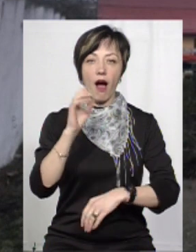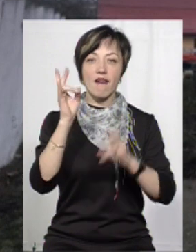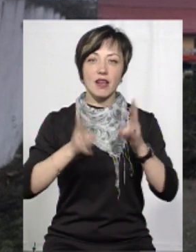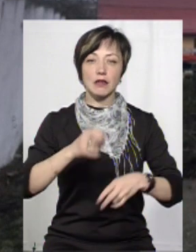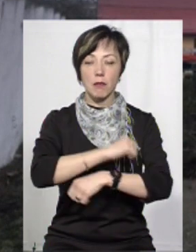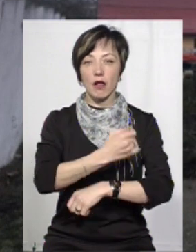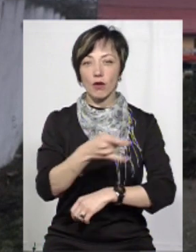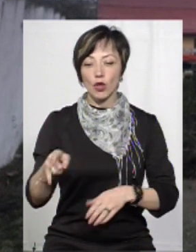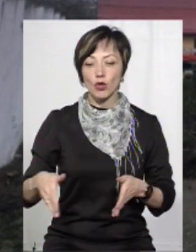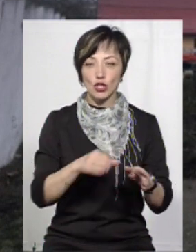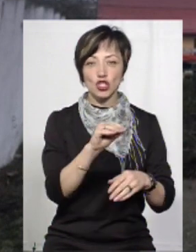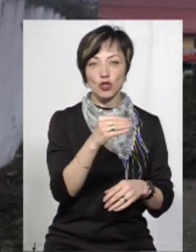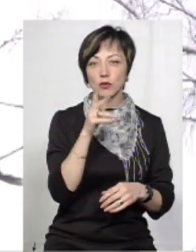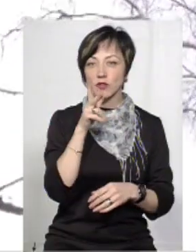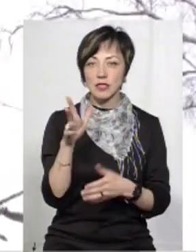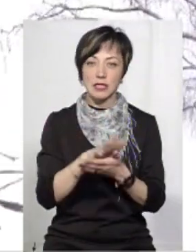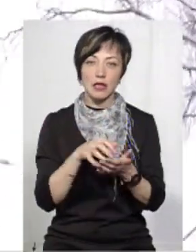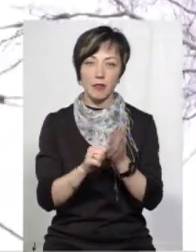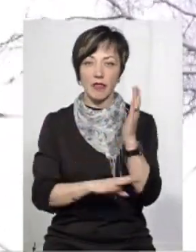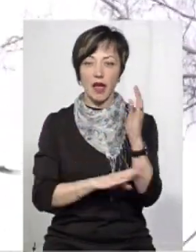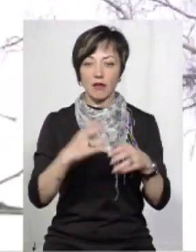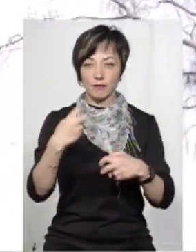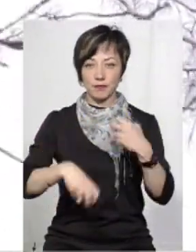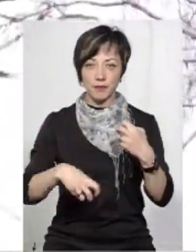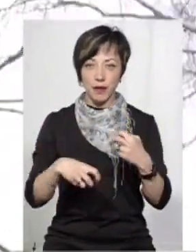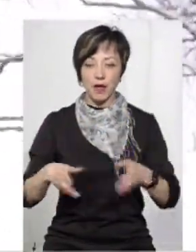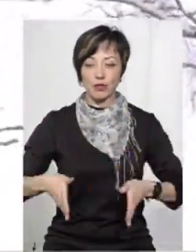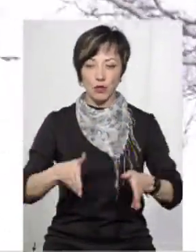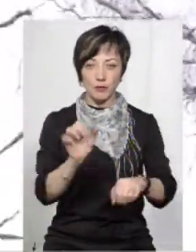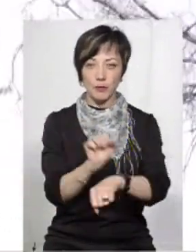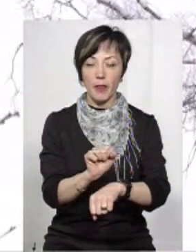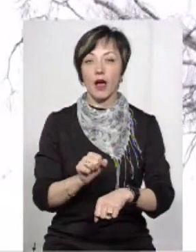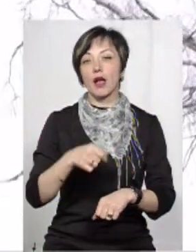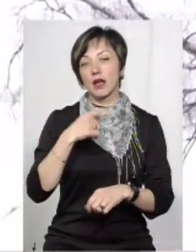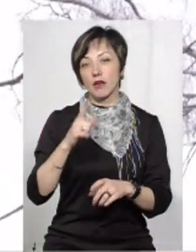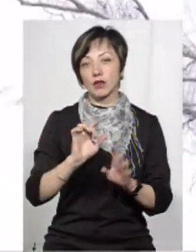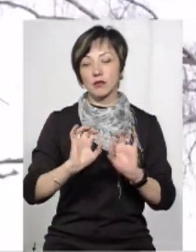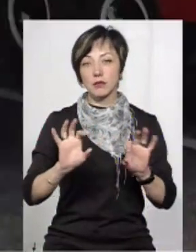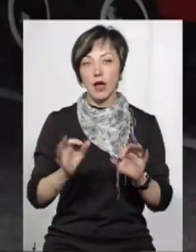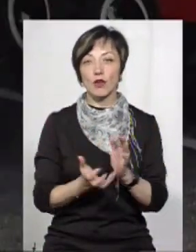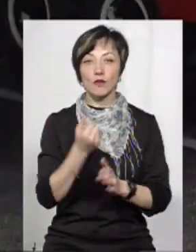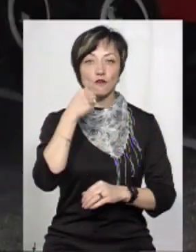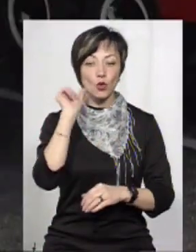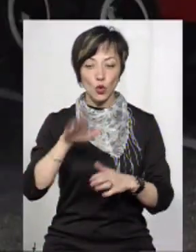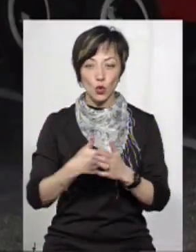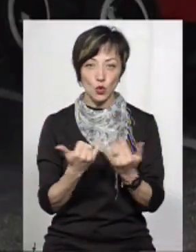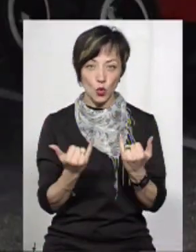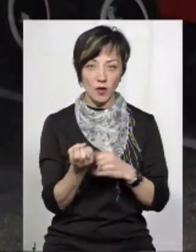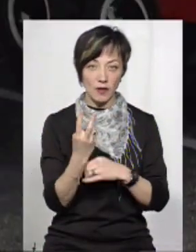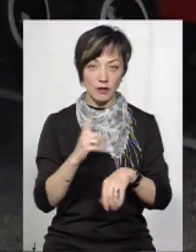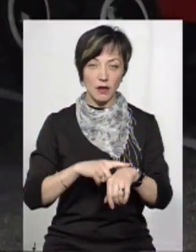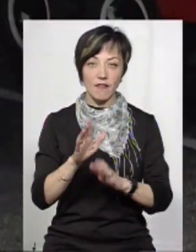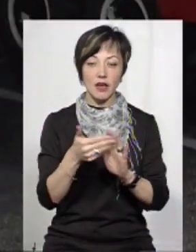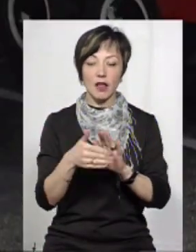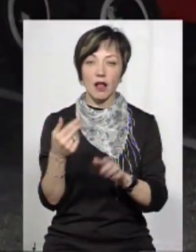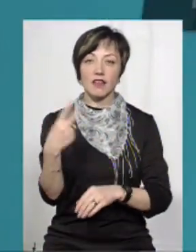на автодорозі Житомир-Чернівці зламане дерево перегородило проїжджу частину. За словами Сергія Поліщука, рятувальники від учора й до сьогоднішнього полудня викликали